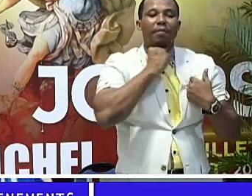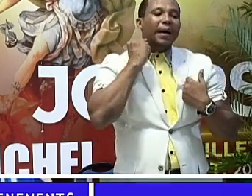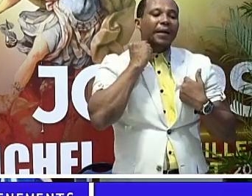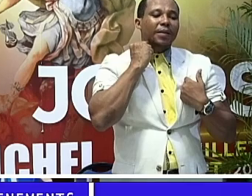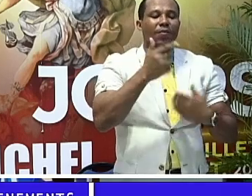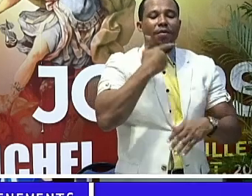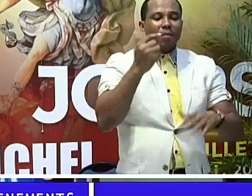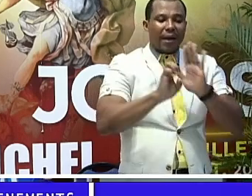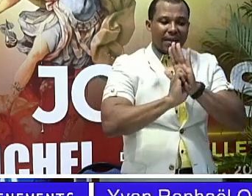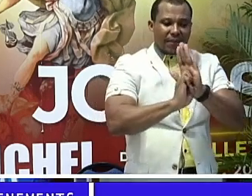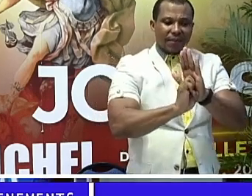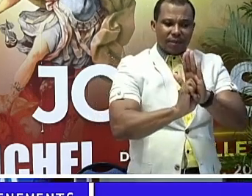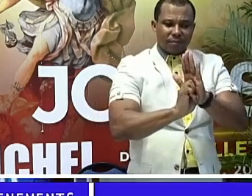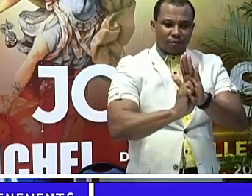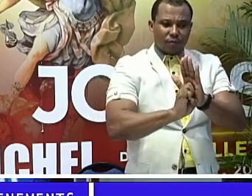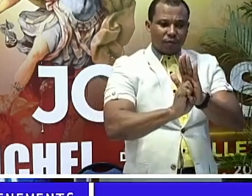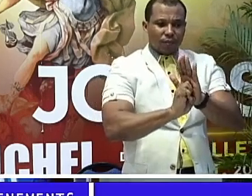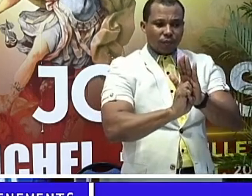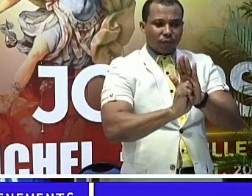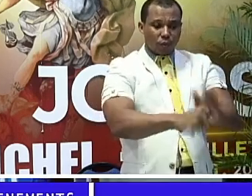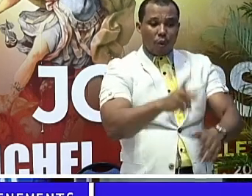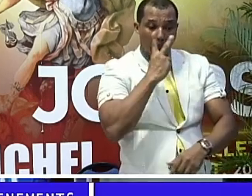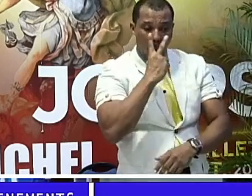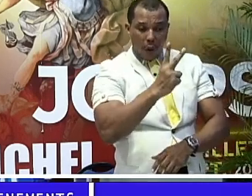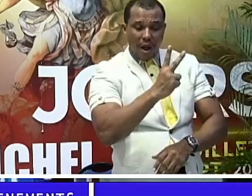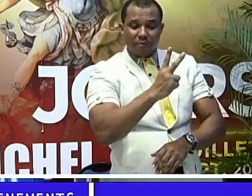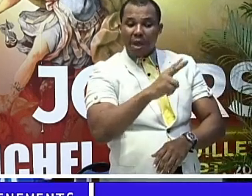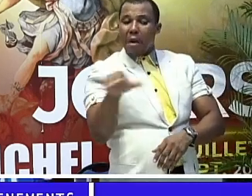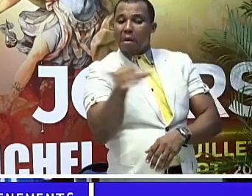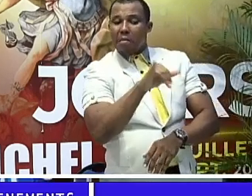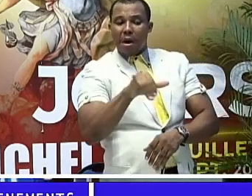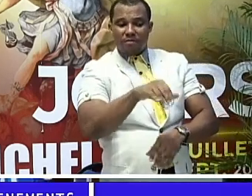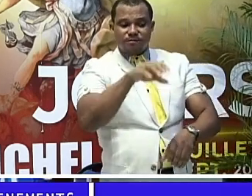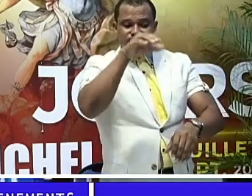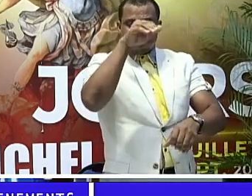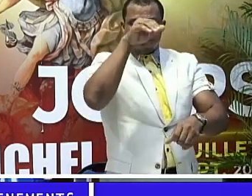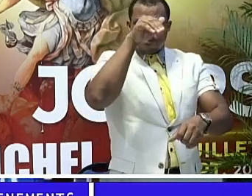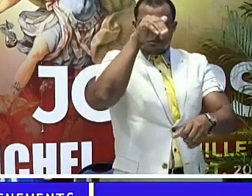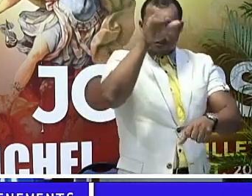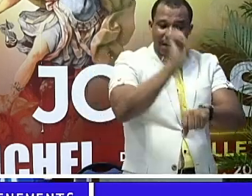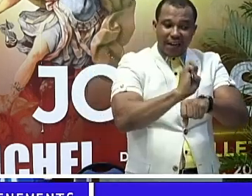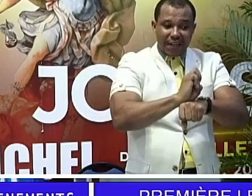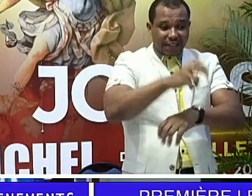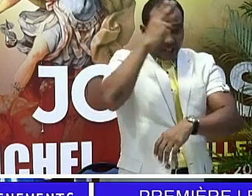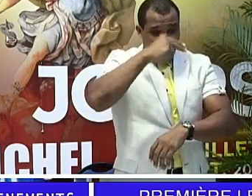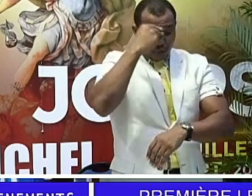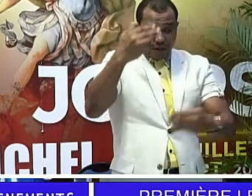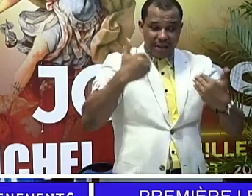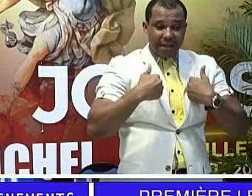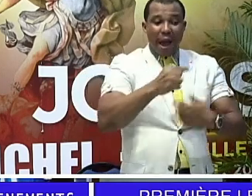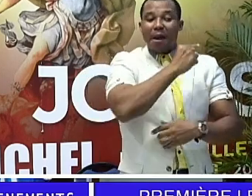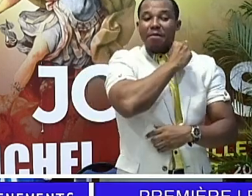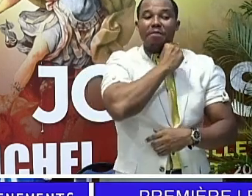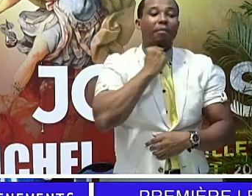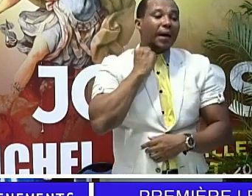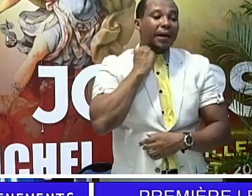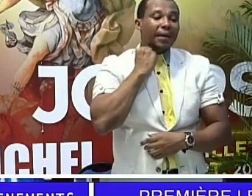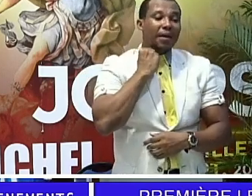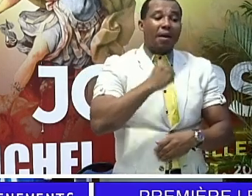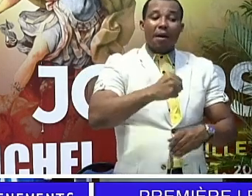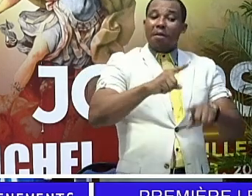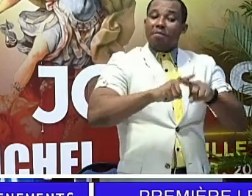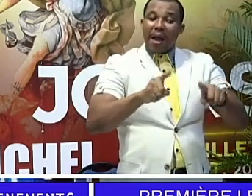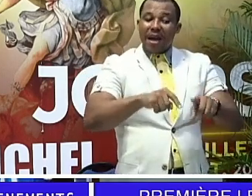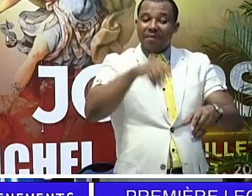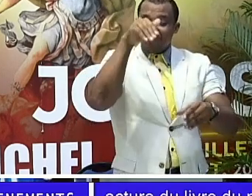Par exemple, ou après que même j'en l'église catholique apostolique romaine gien des prêtres, dans l'église catholique anglicane